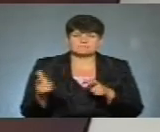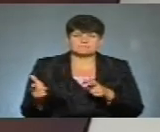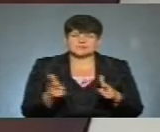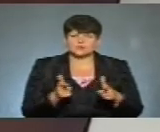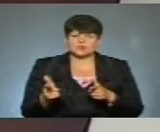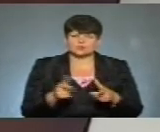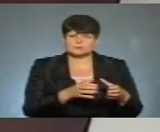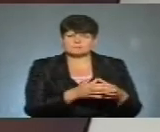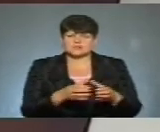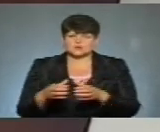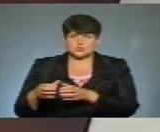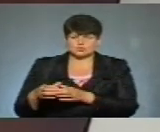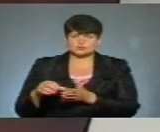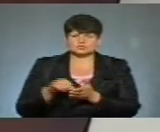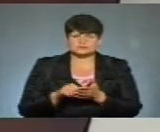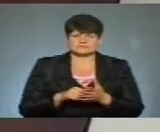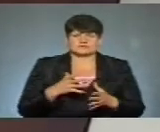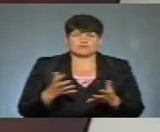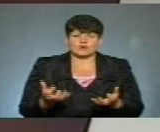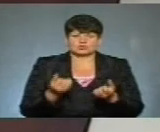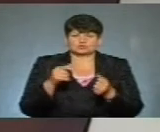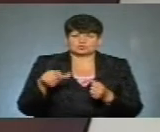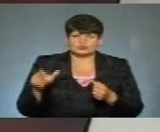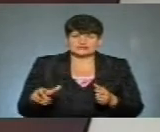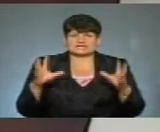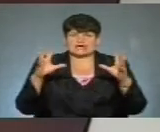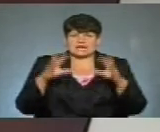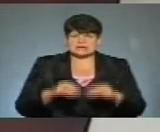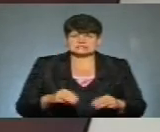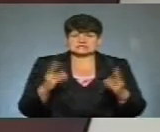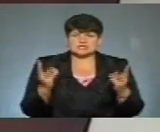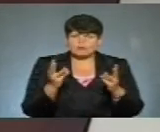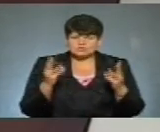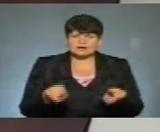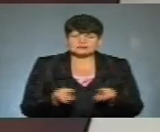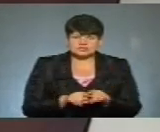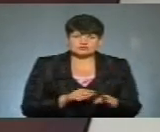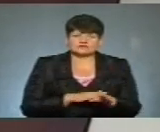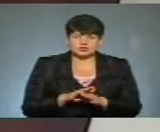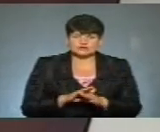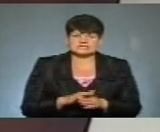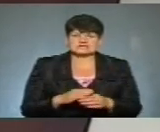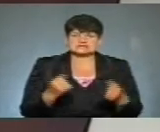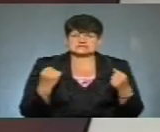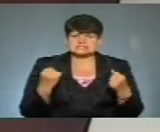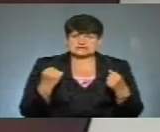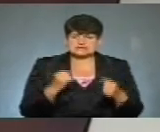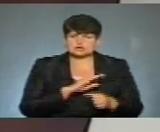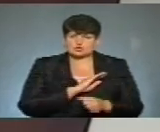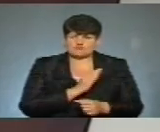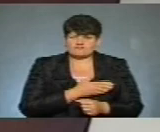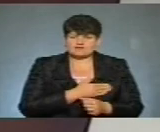підрозділів. Учасники вправлялися у порятунку людини, гасінні пожежі також виконували силові вправи. Як це було,